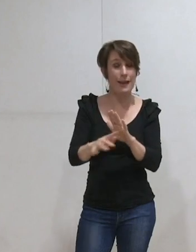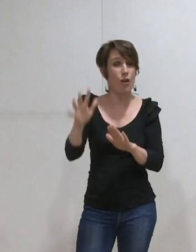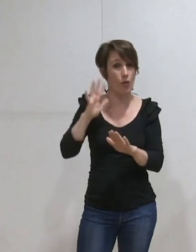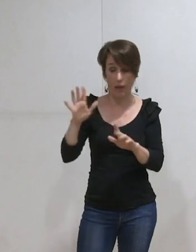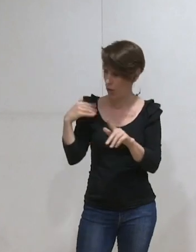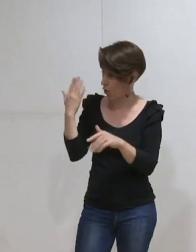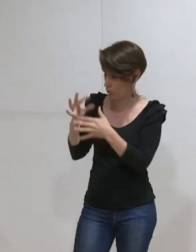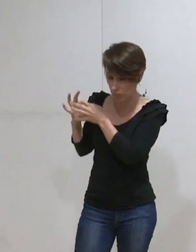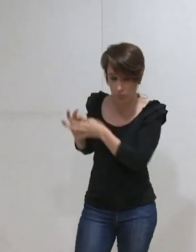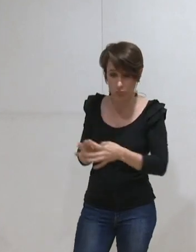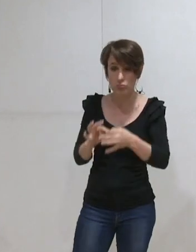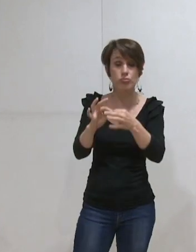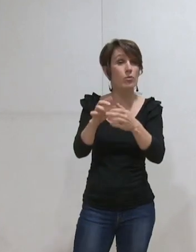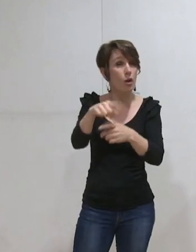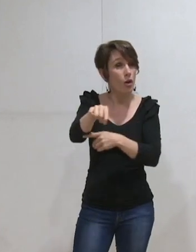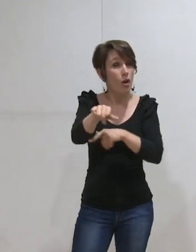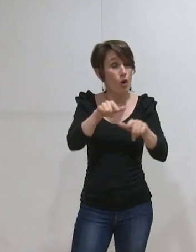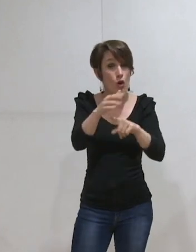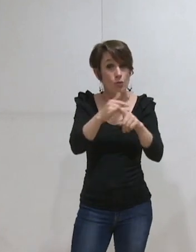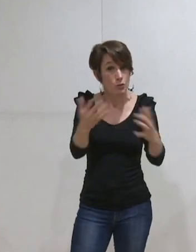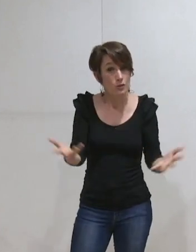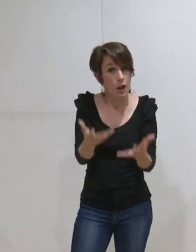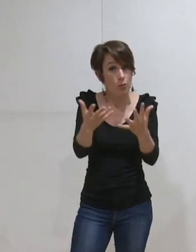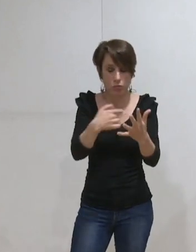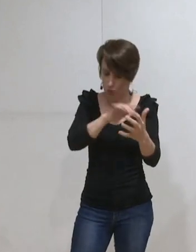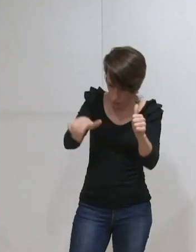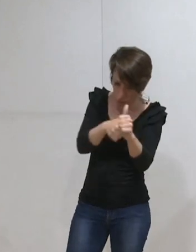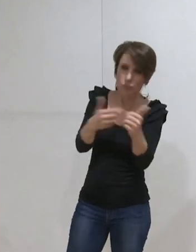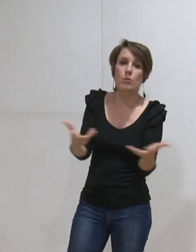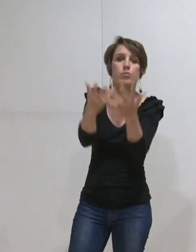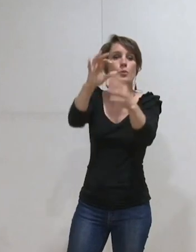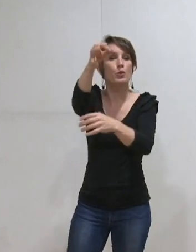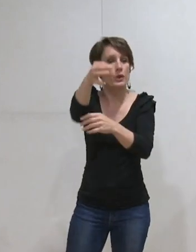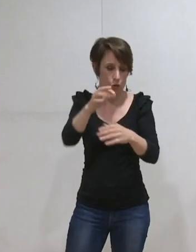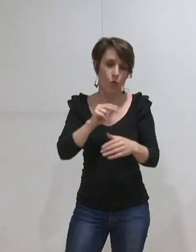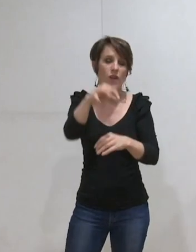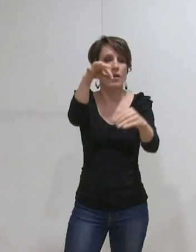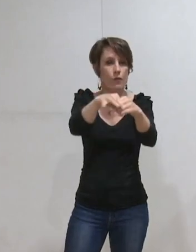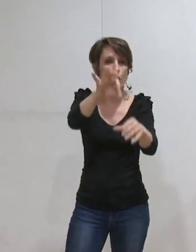chaque fois que vous ferez avancer la cause du logement social dans cette ville vous nous trouverez à vos côtés donc nous voterons cette